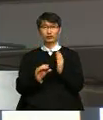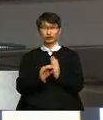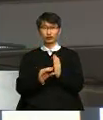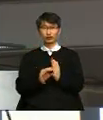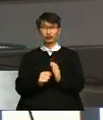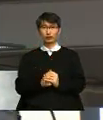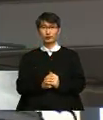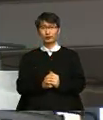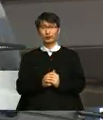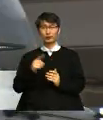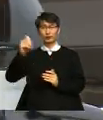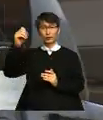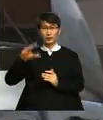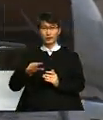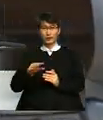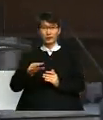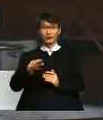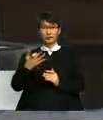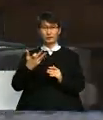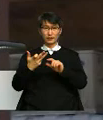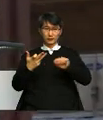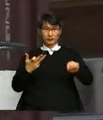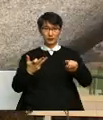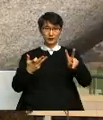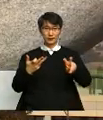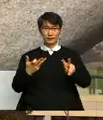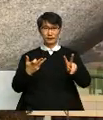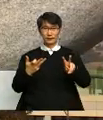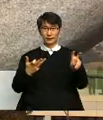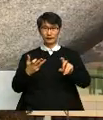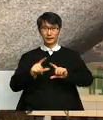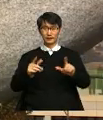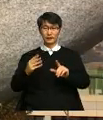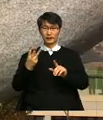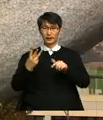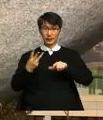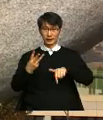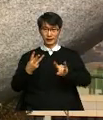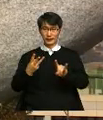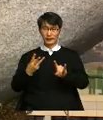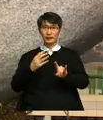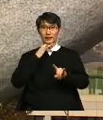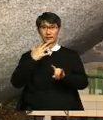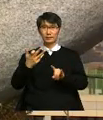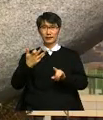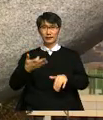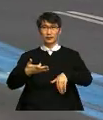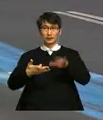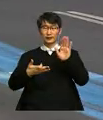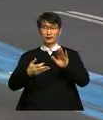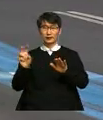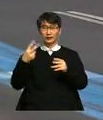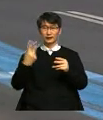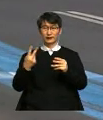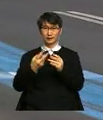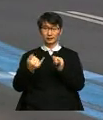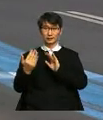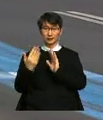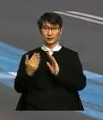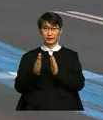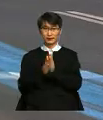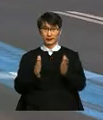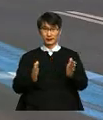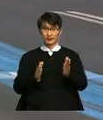나타났습니다. 고양시가 지난 18일부터 20일까지 3개 도시에 만 18세 이상 시민 2,000명을 대상으로